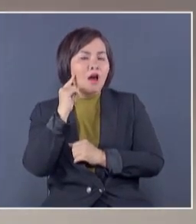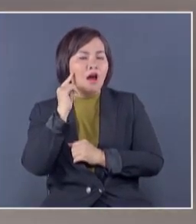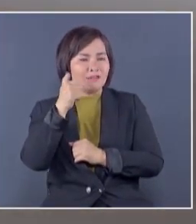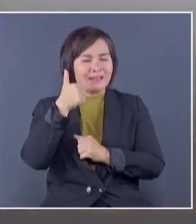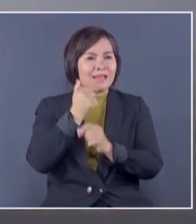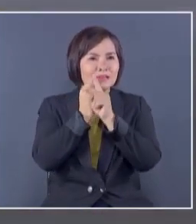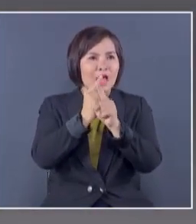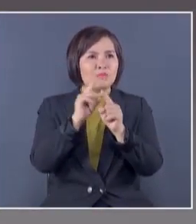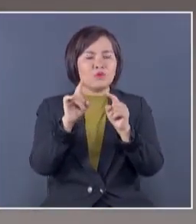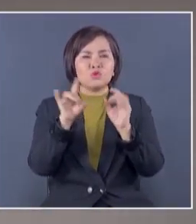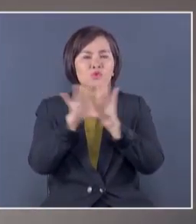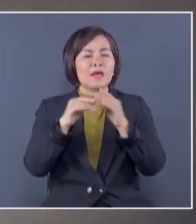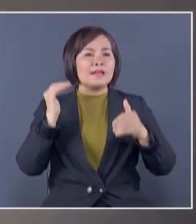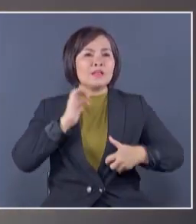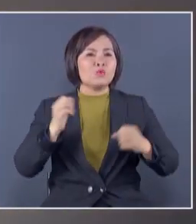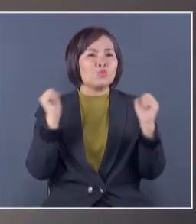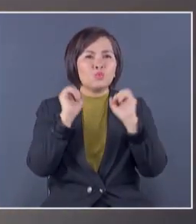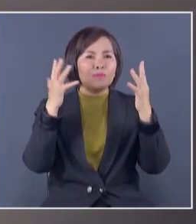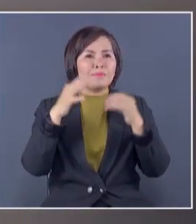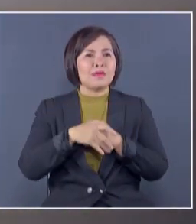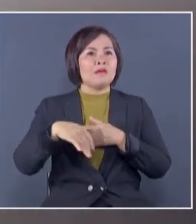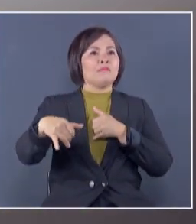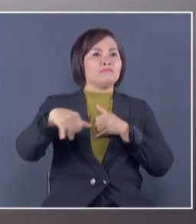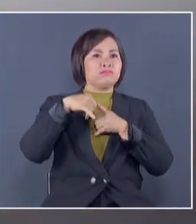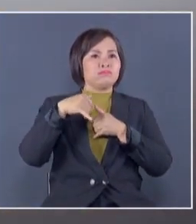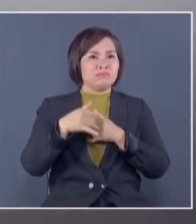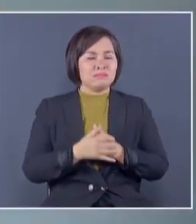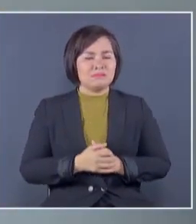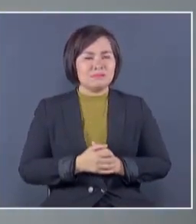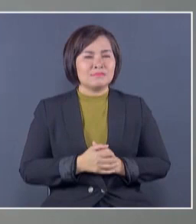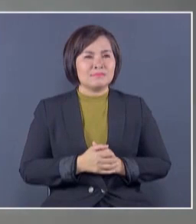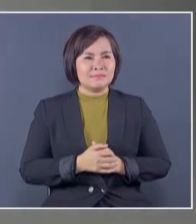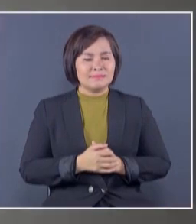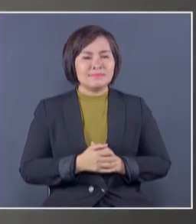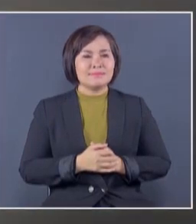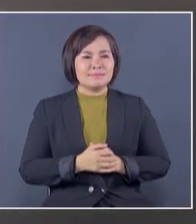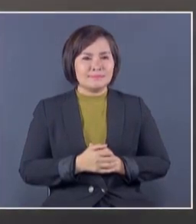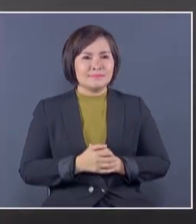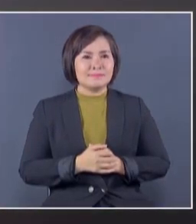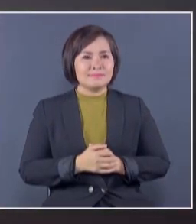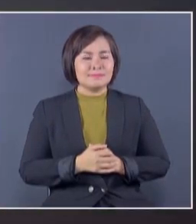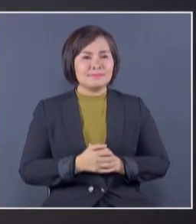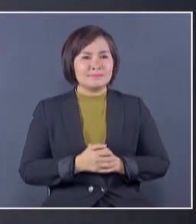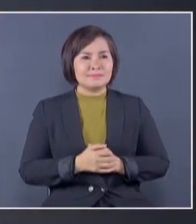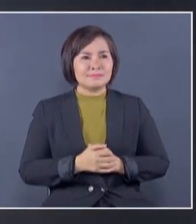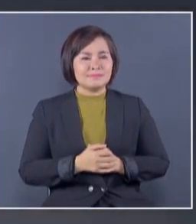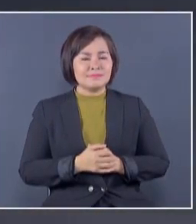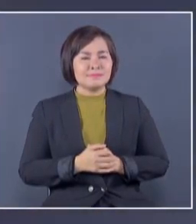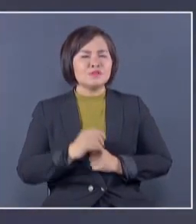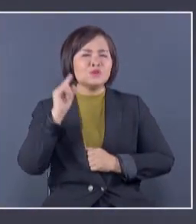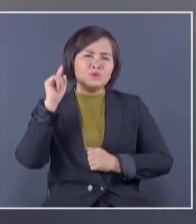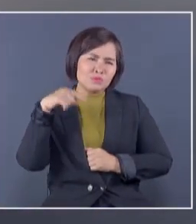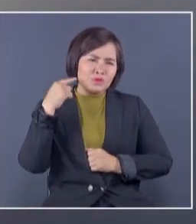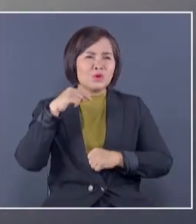กลัวไม่กลัวนะคะใช้กับเจ้าจ่อตัวนี้ไม่ได้ค่ะยิ่งทำให้เขาเนี่ยกระโจนเข้าใส่แบบไม่กลัวแม้แต่น้อยค่ะสาวคน